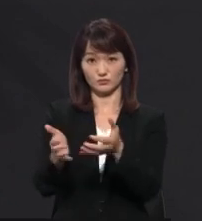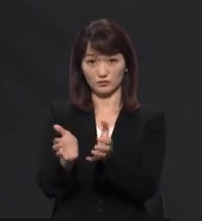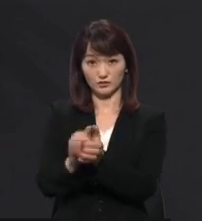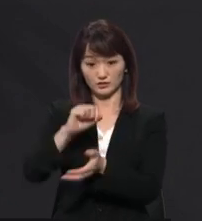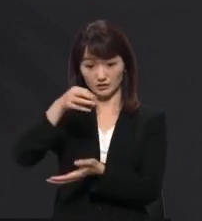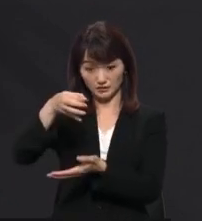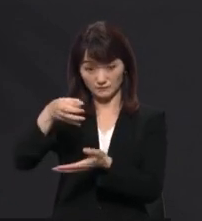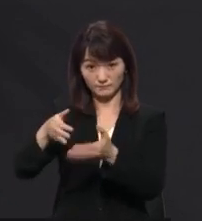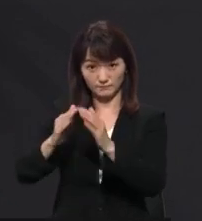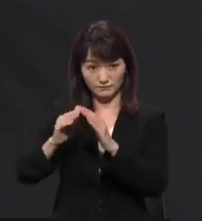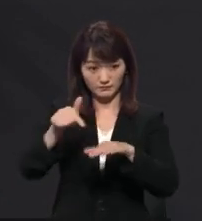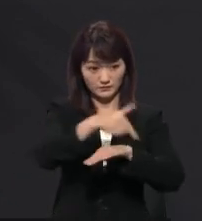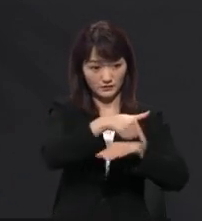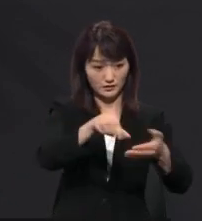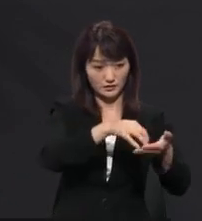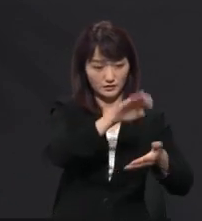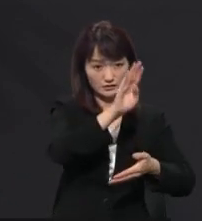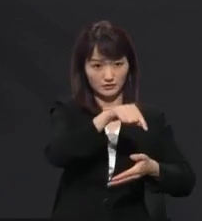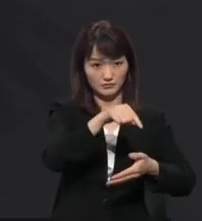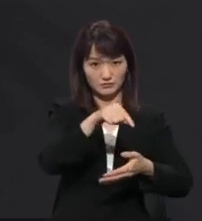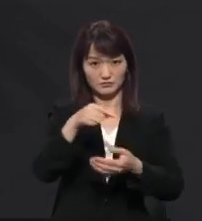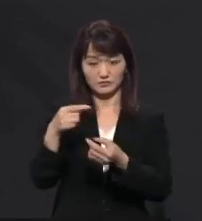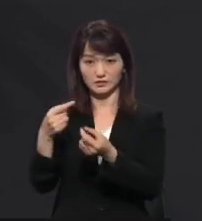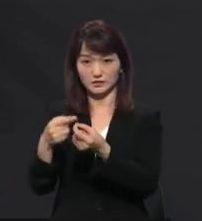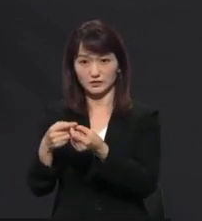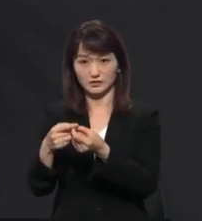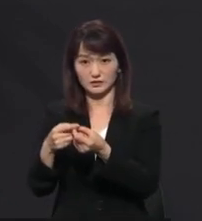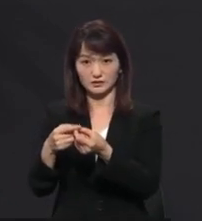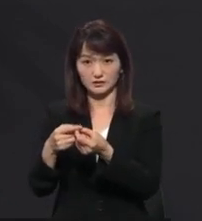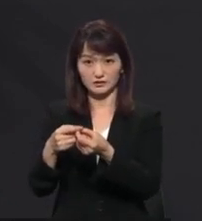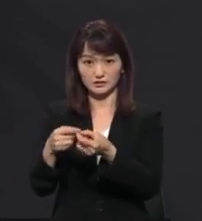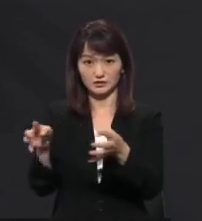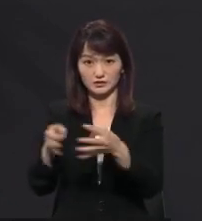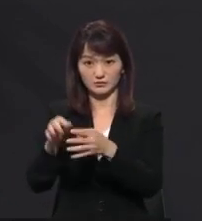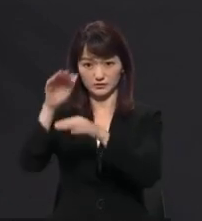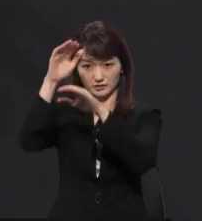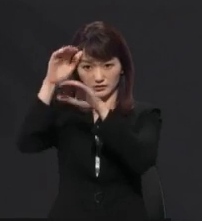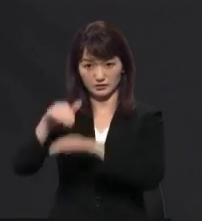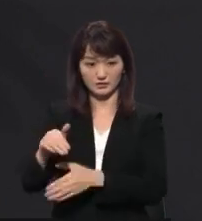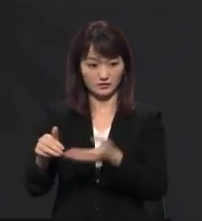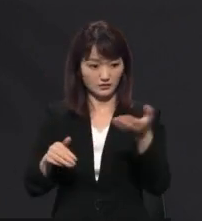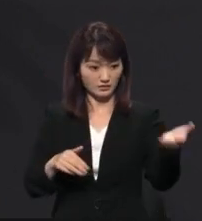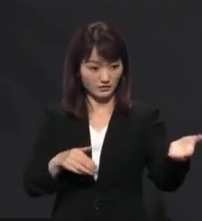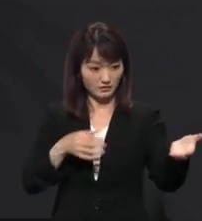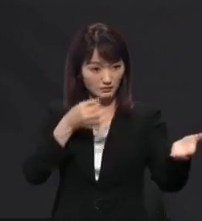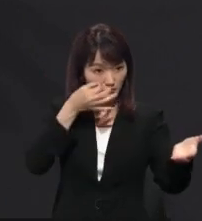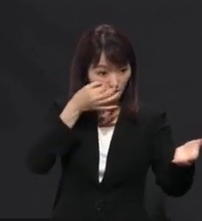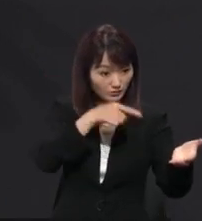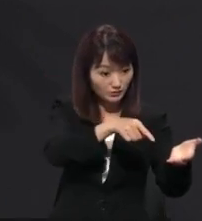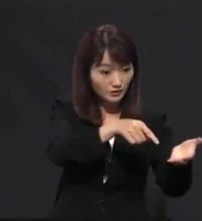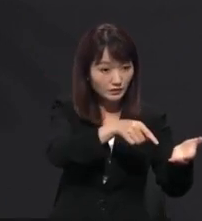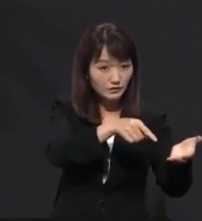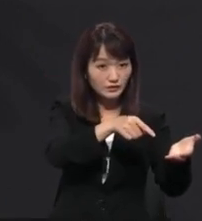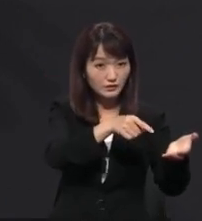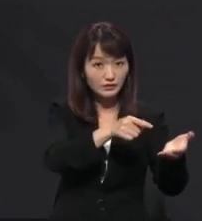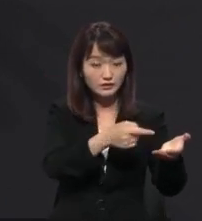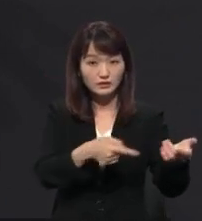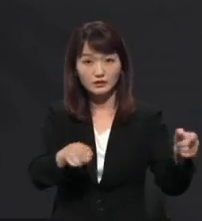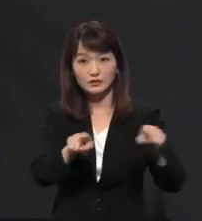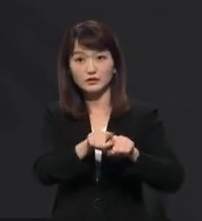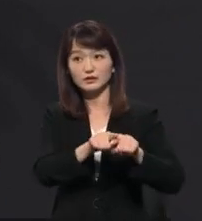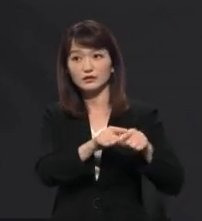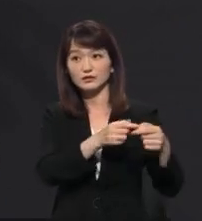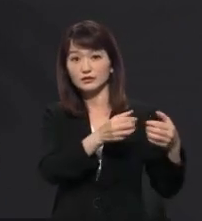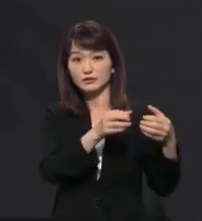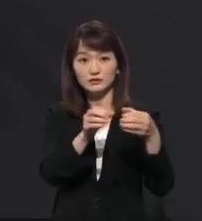예산을 짜면 기재부에 1차 협의안을 올립니다 그것들을 좀 보여주면서 좀 같이 좀 논의